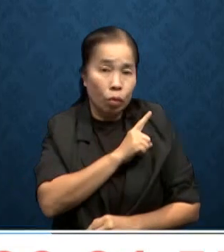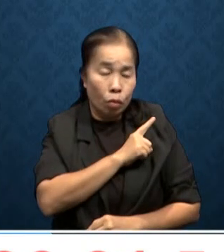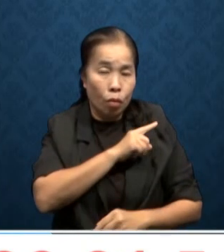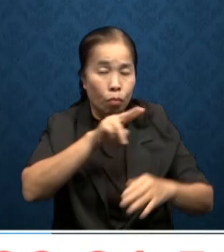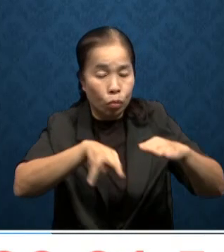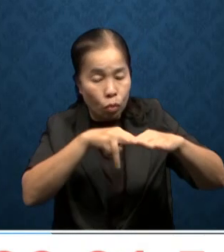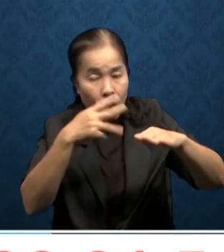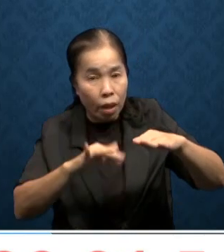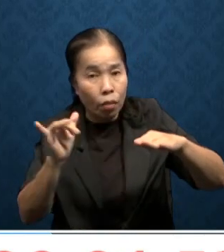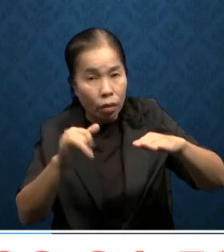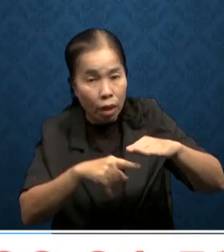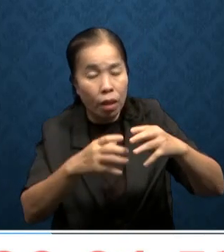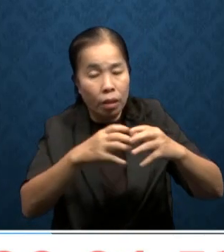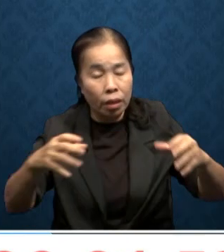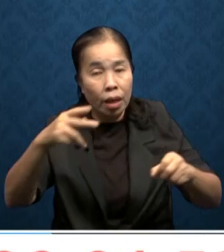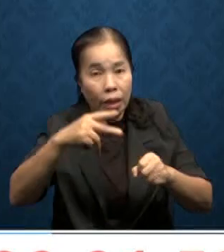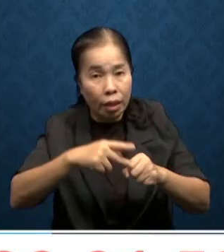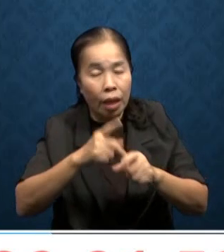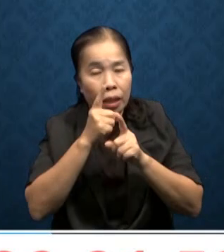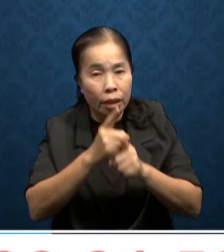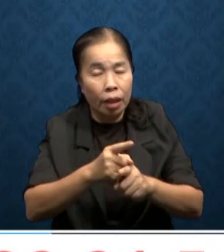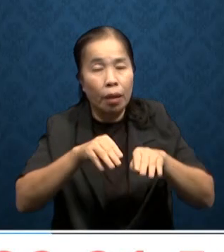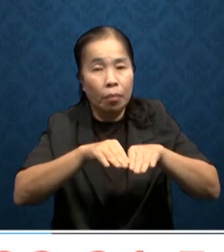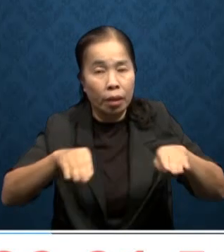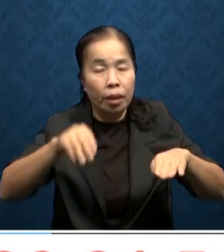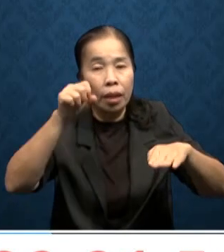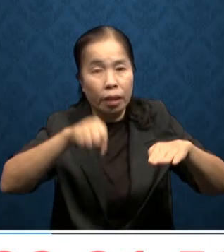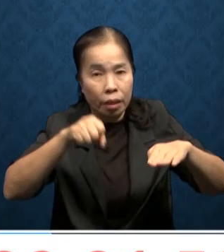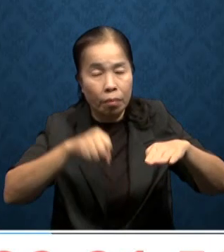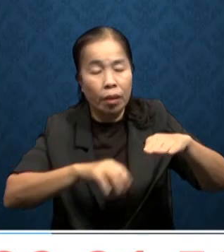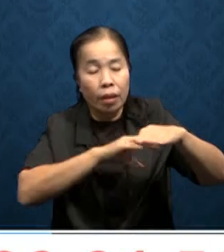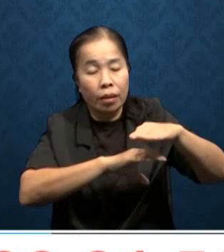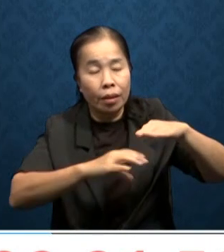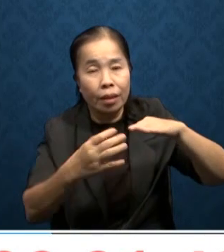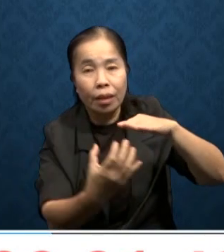ถังนี้เป็ถังมาตรฐานที่มาใช้ในรสบัหรอเปล่า